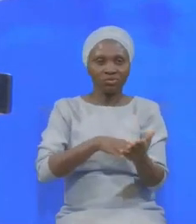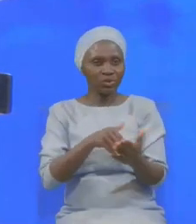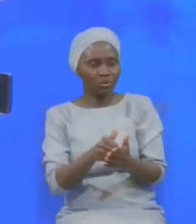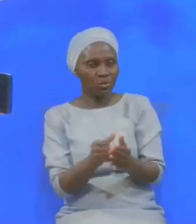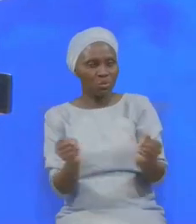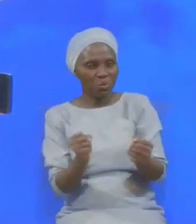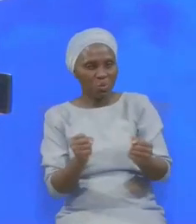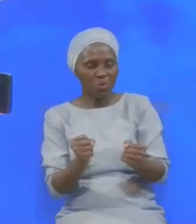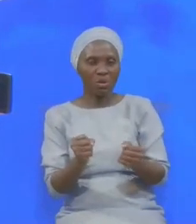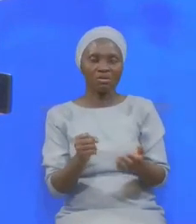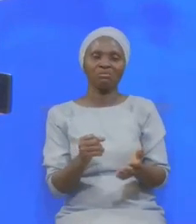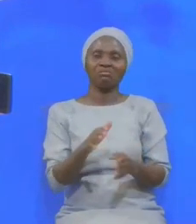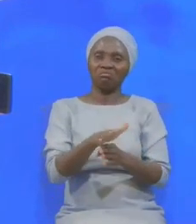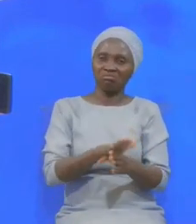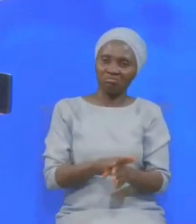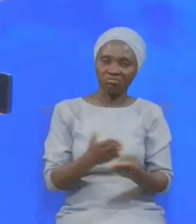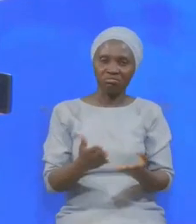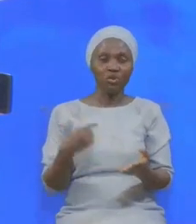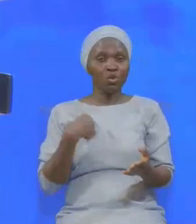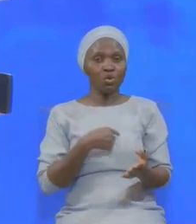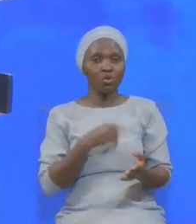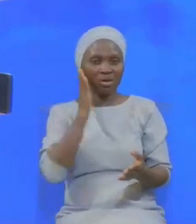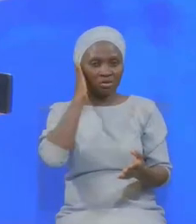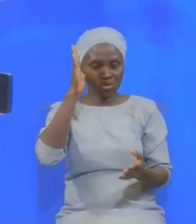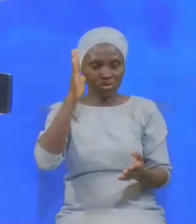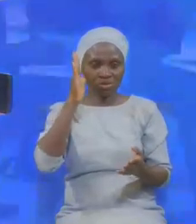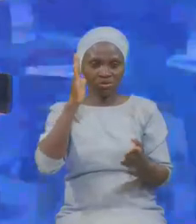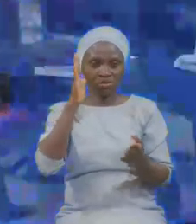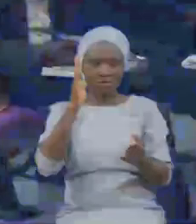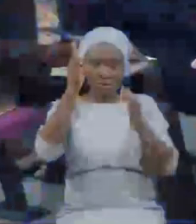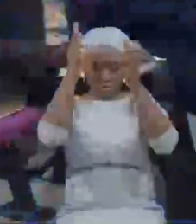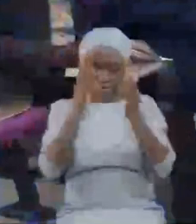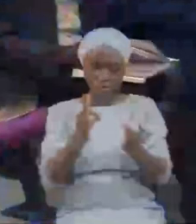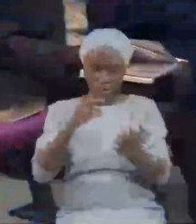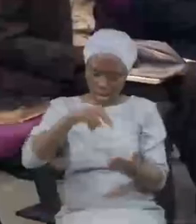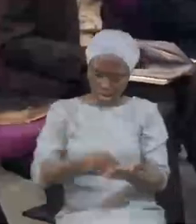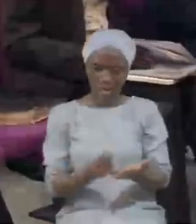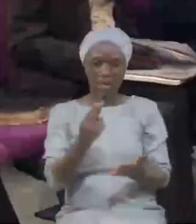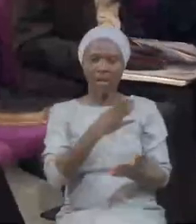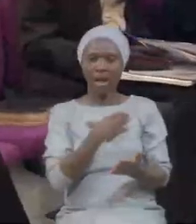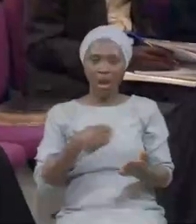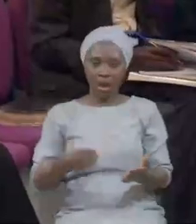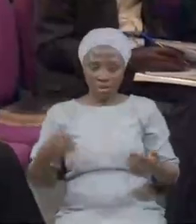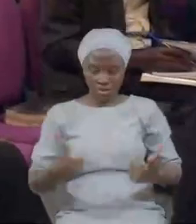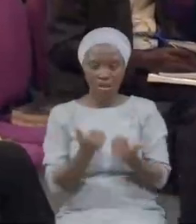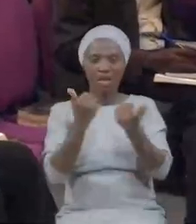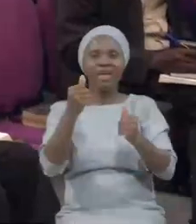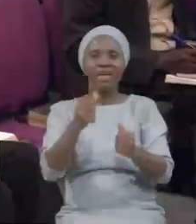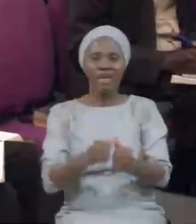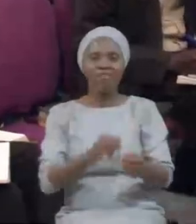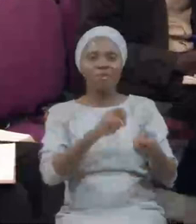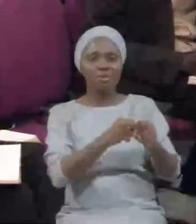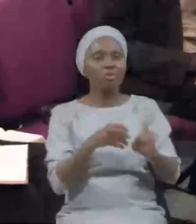pas être froids, nous ne devons pas être tièdes, nous devons nous lever et braver tout défi,